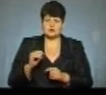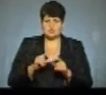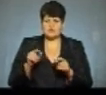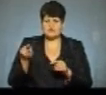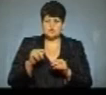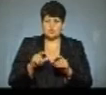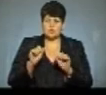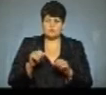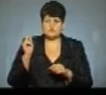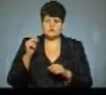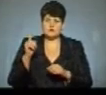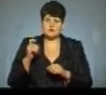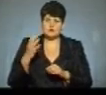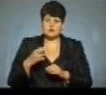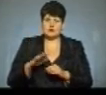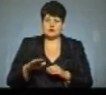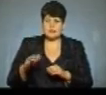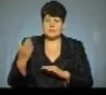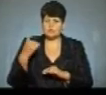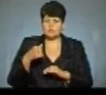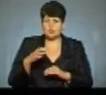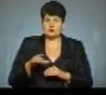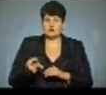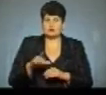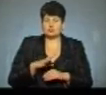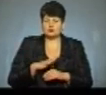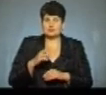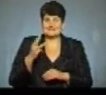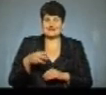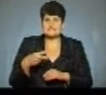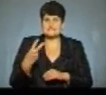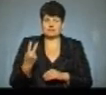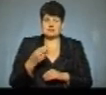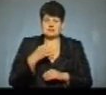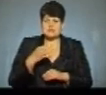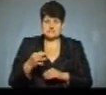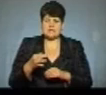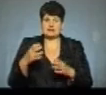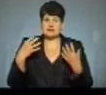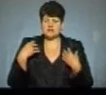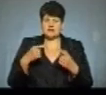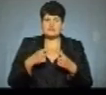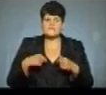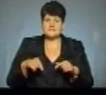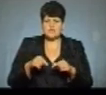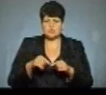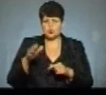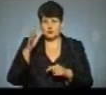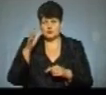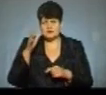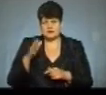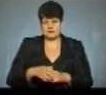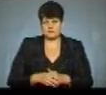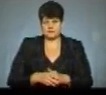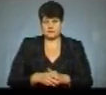може навчатися 140 учнів. Минулого року їх було 32, розповіла начальниця відділу освіти Монастирської райдержадміністрації Любов